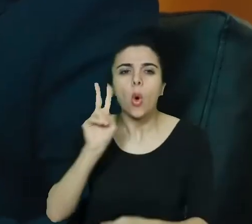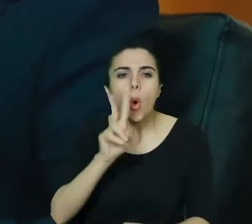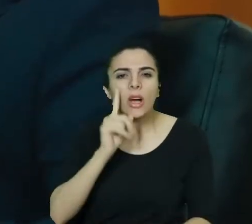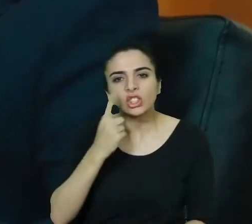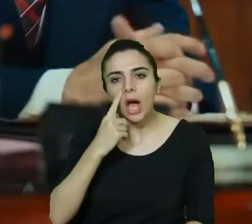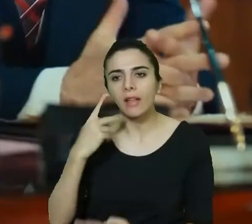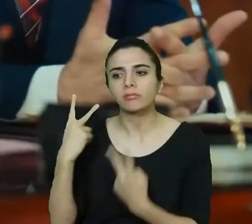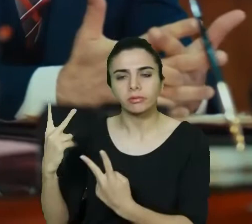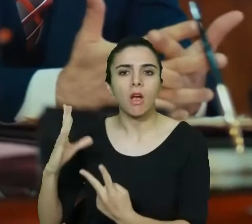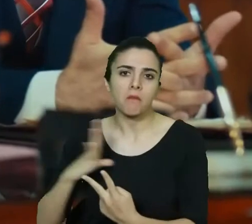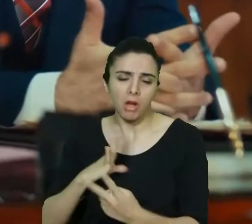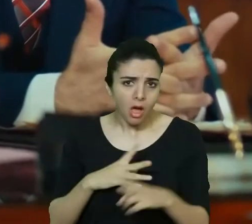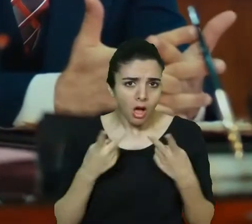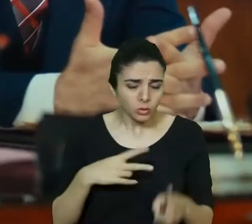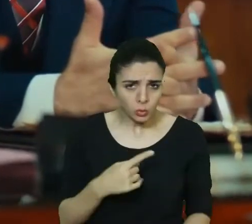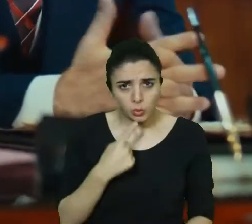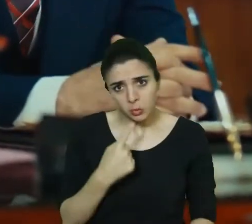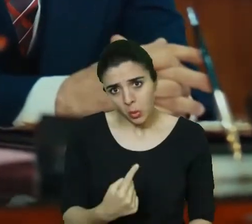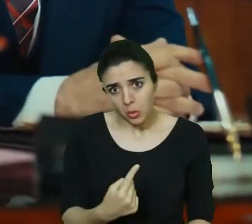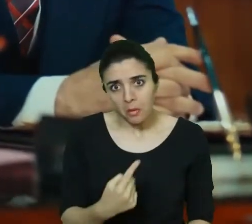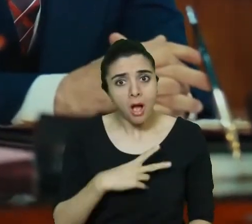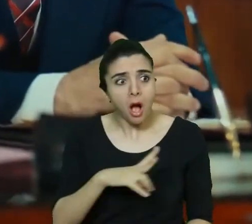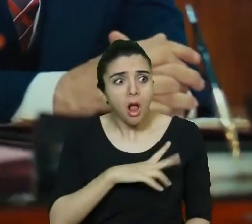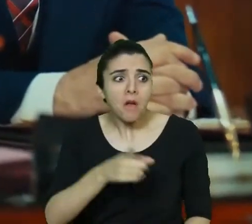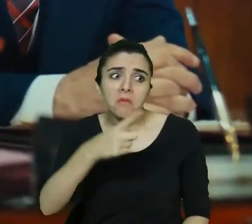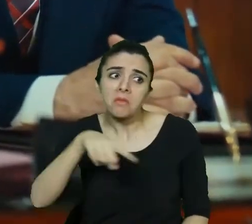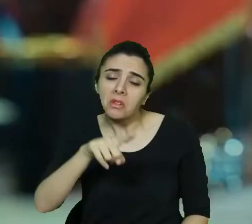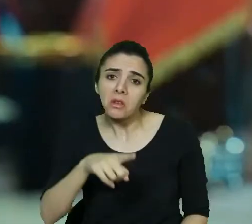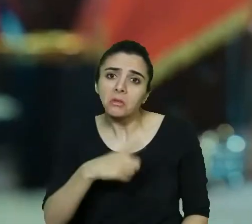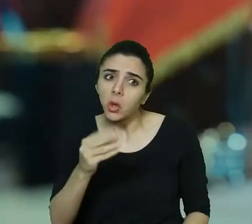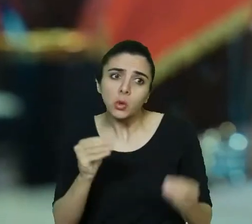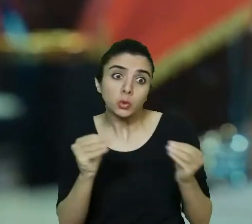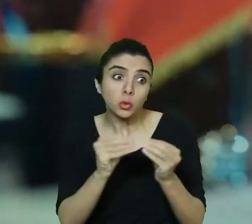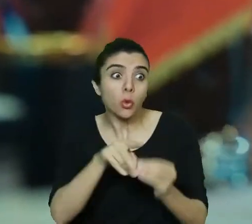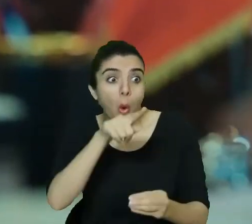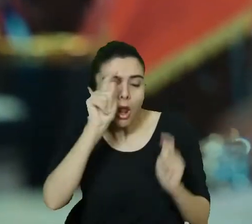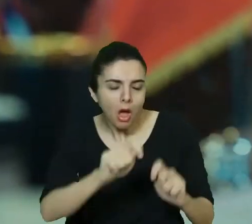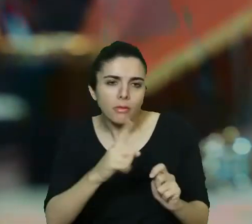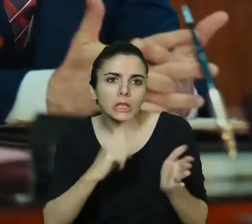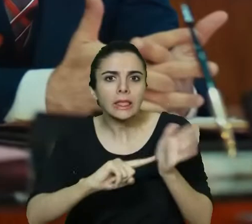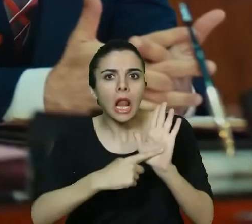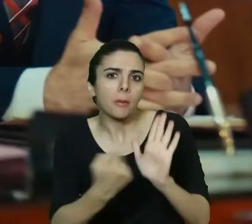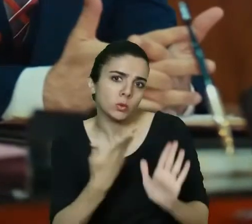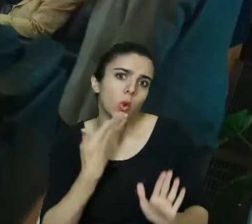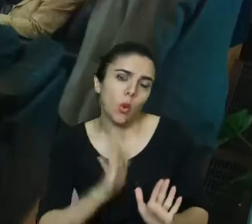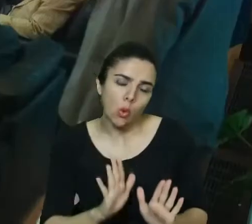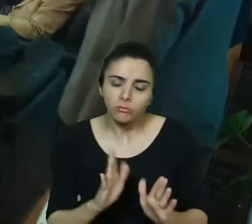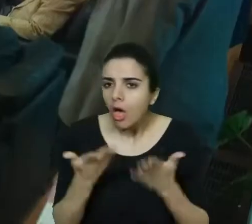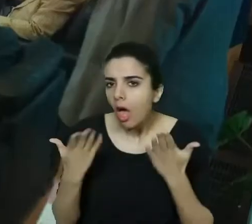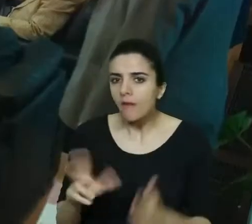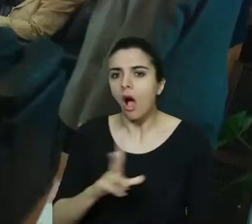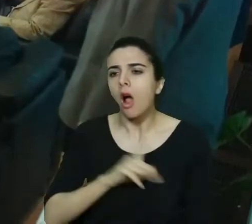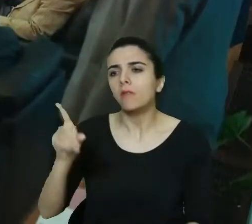var. Açıkçası Alevilerin bu suçu işlediğine dair bir kanıt da yok. Evet,